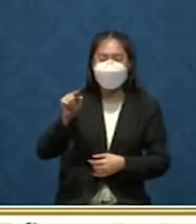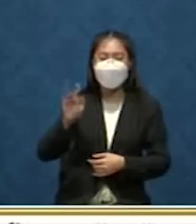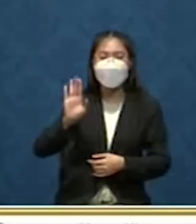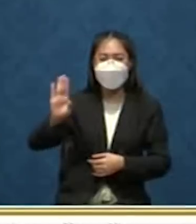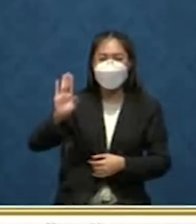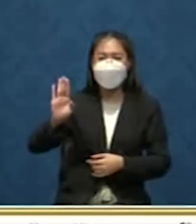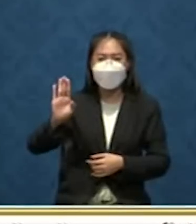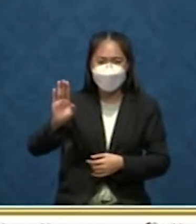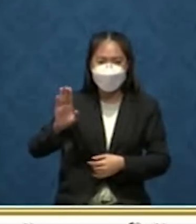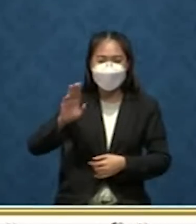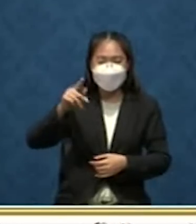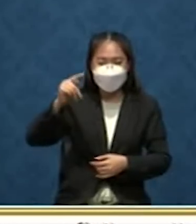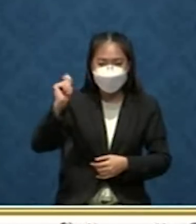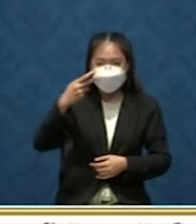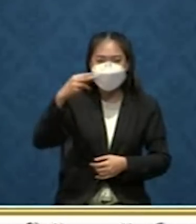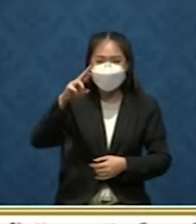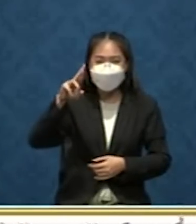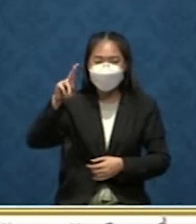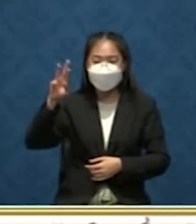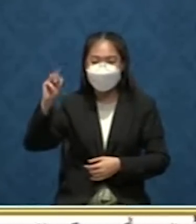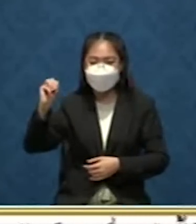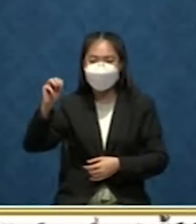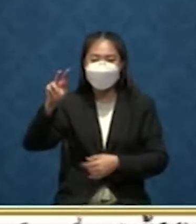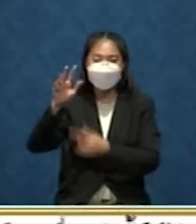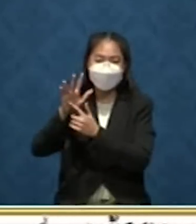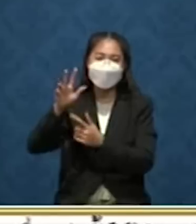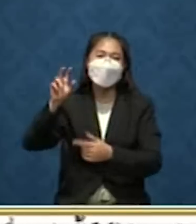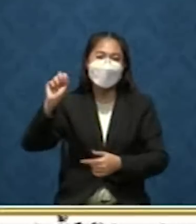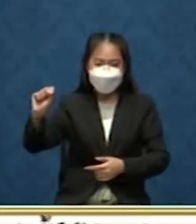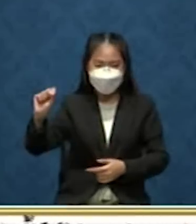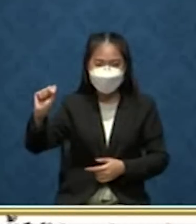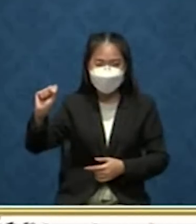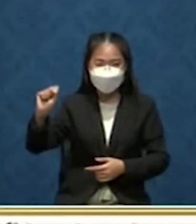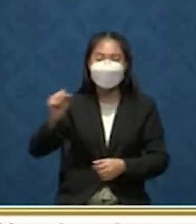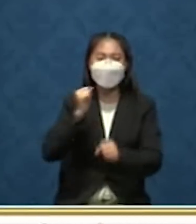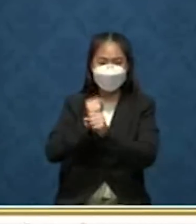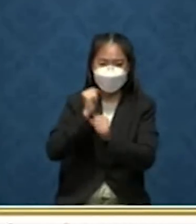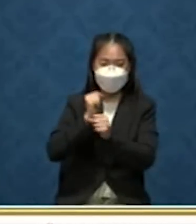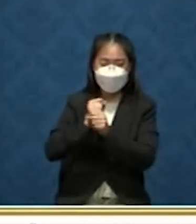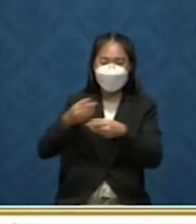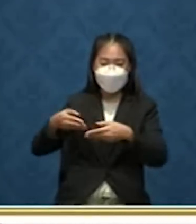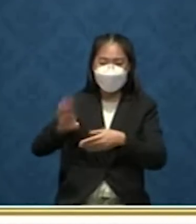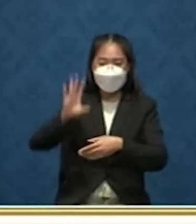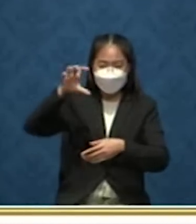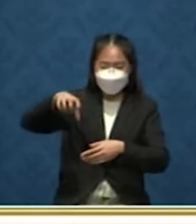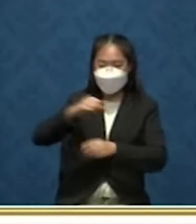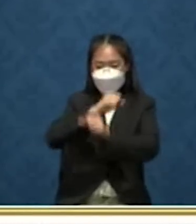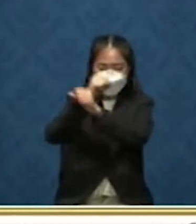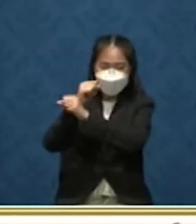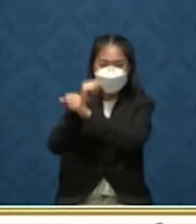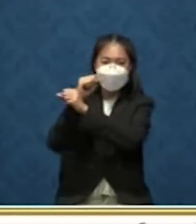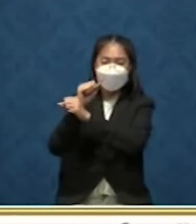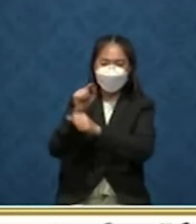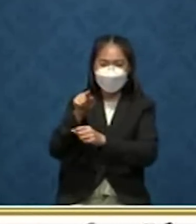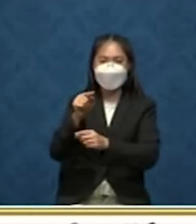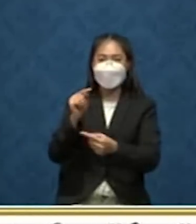ตั้งบริษัทรัษาความปลดภัย ที่ชื่อว่ ทีพีกาศหรอชื่อเดิม คืธรรมนศกาศปัจจุบันก็ยังถือห